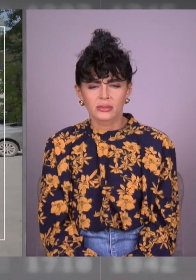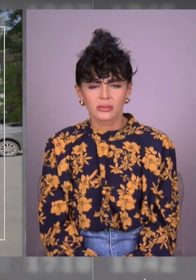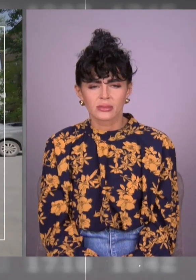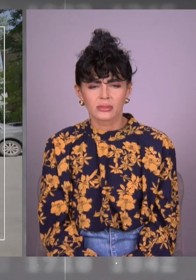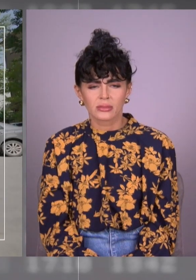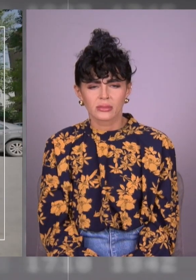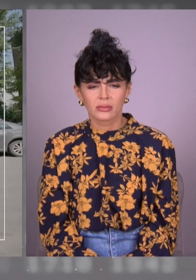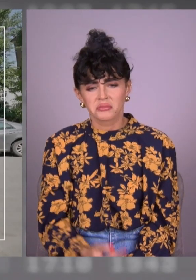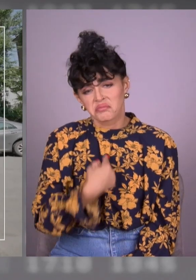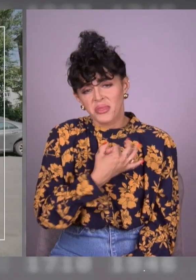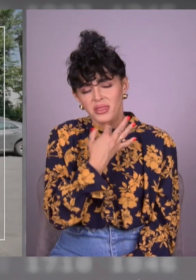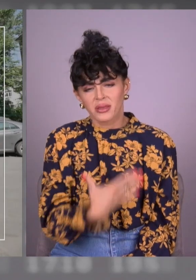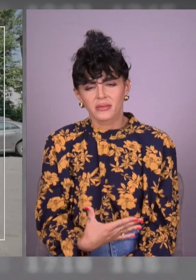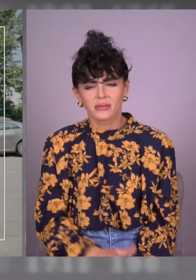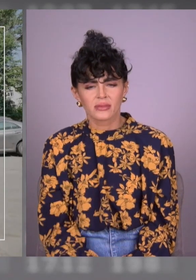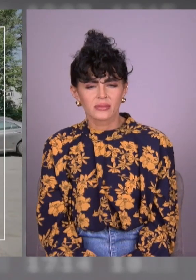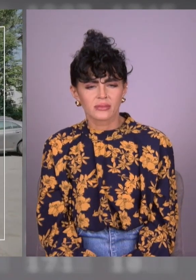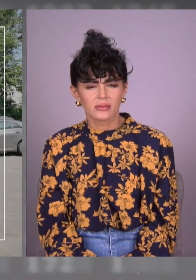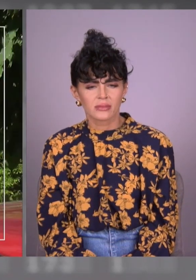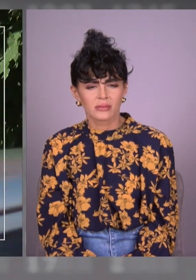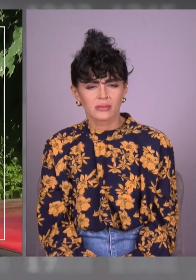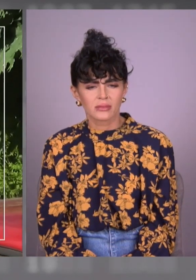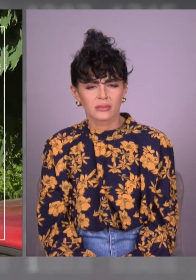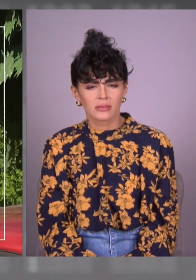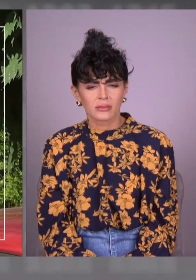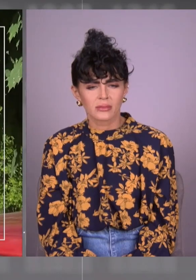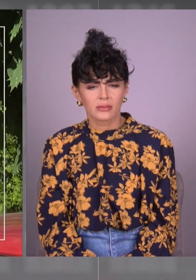Люблю. А що, чому ви так спитали?